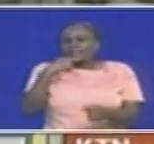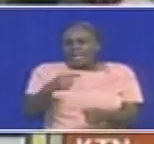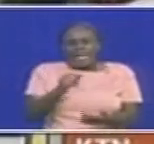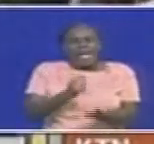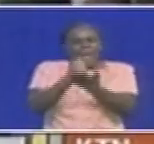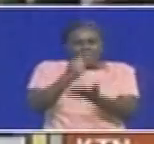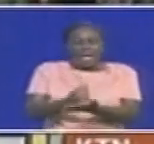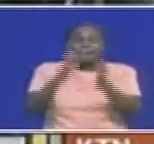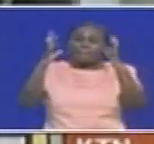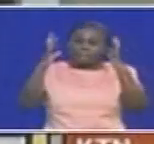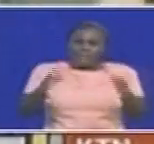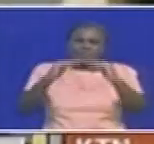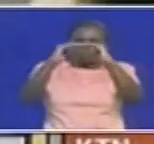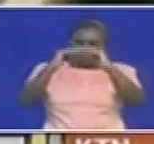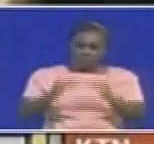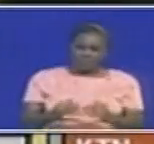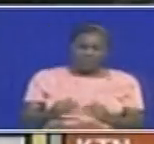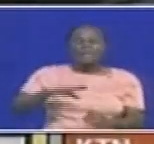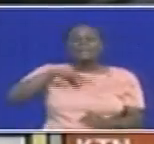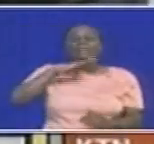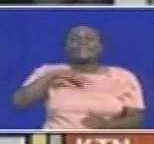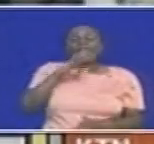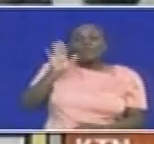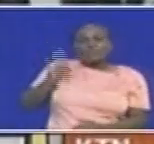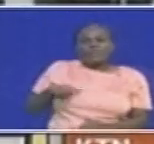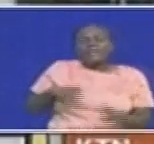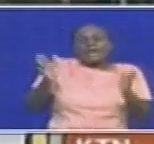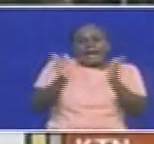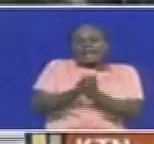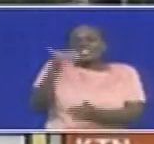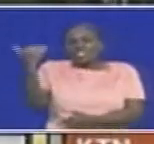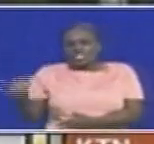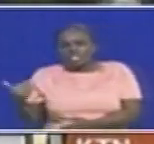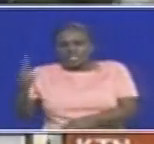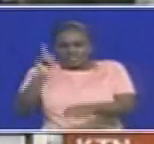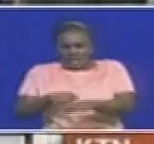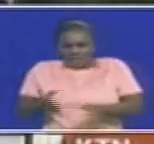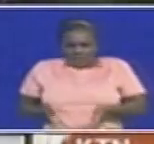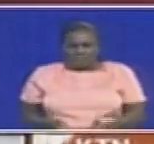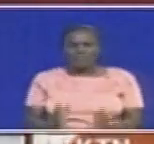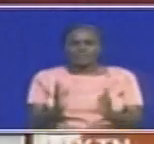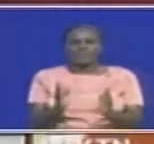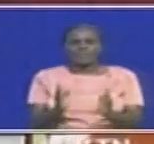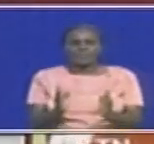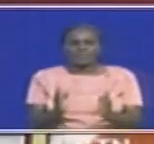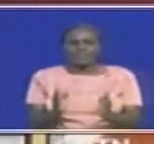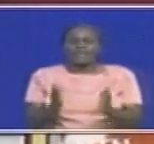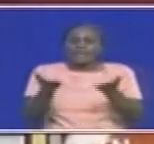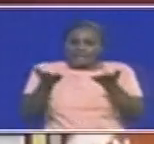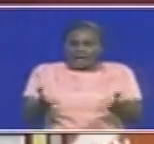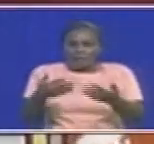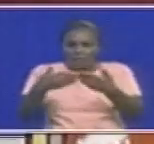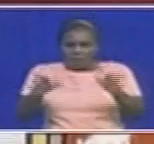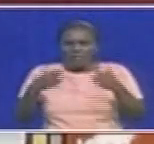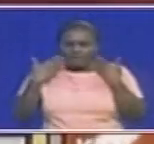litasaidia pakubwa katika kupunguza vifo vya wamama na hata watoto wakati wa kujifungua. Now that it is opened,